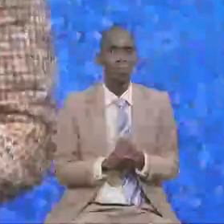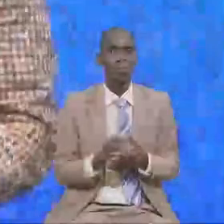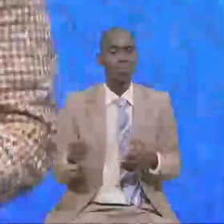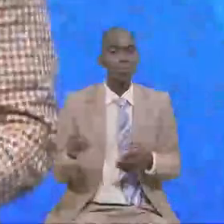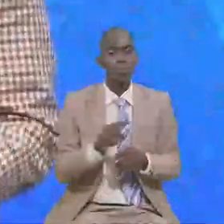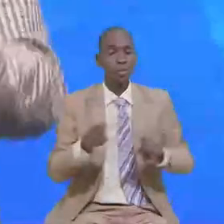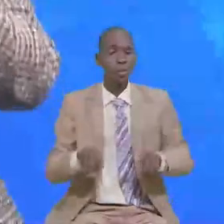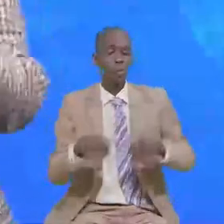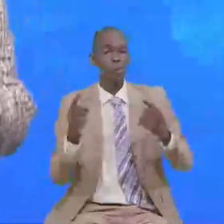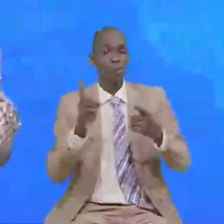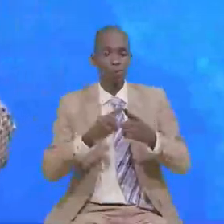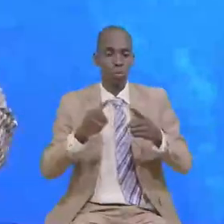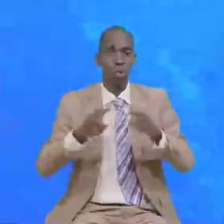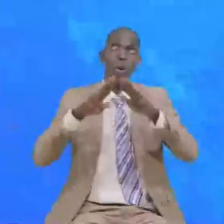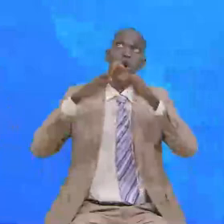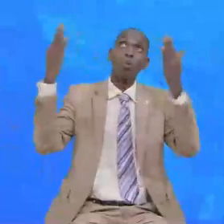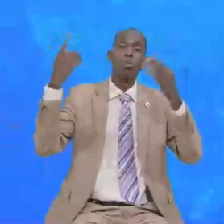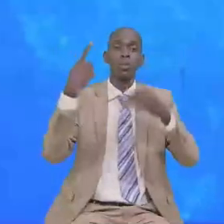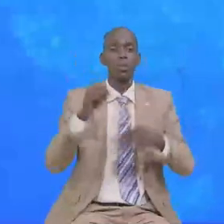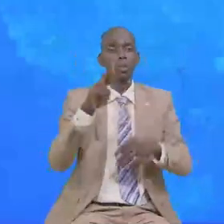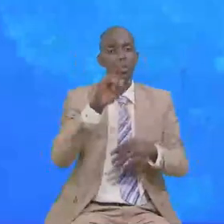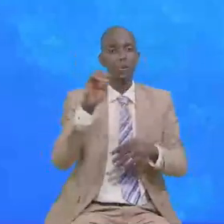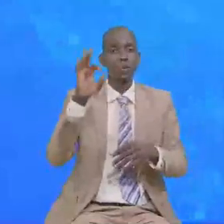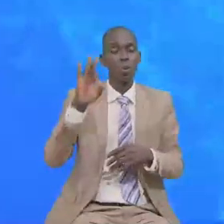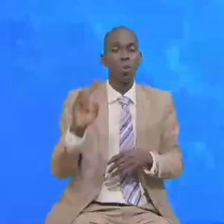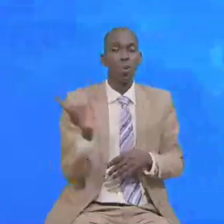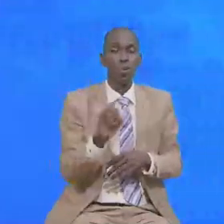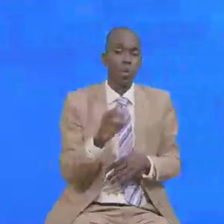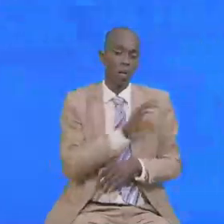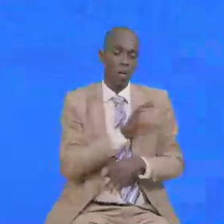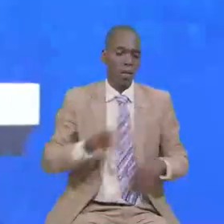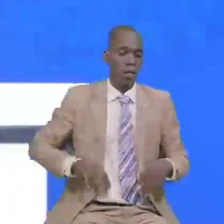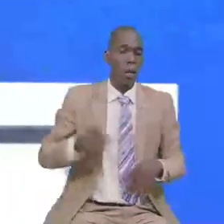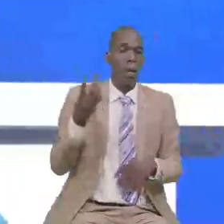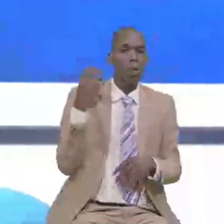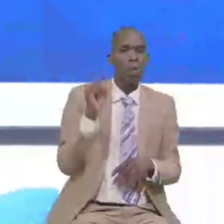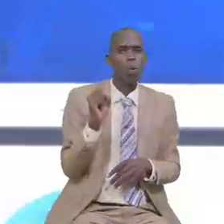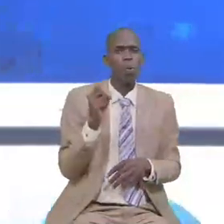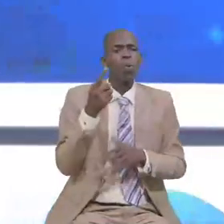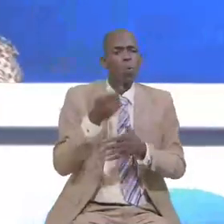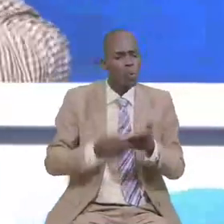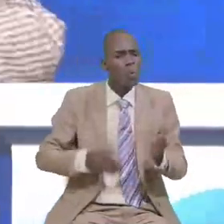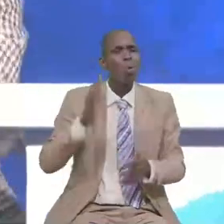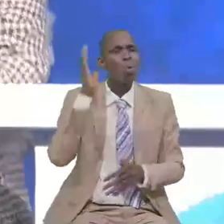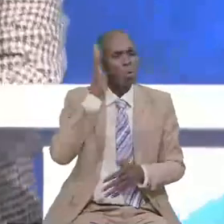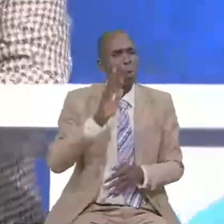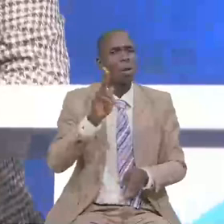Ils découvrirent le toit de la maison où ils étaient. Que diraient les